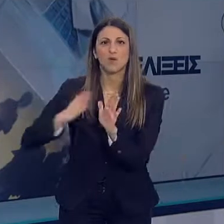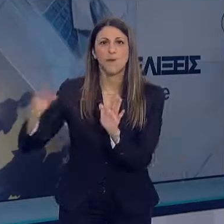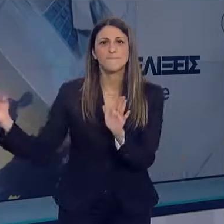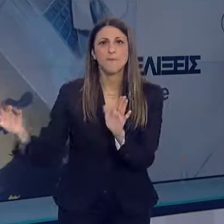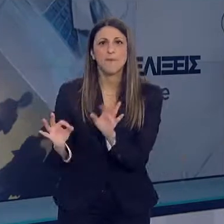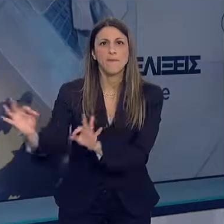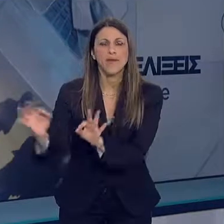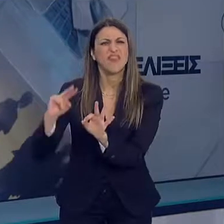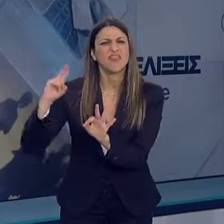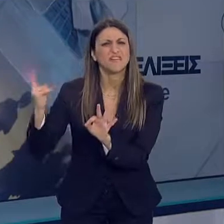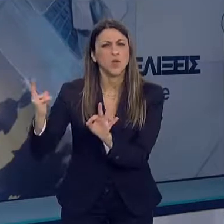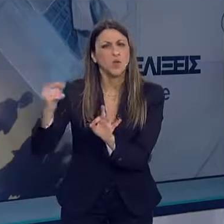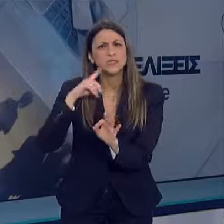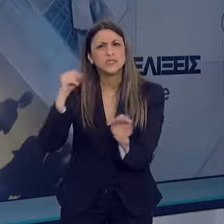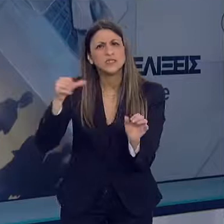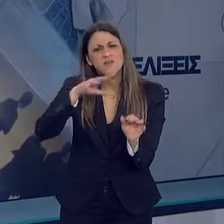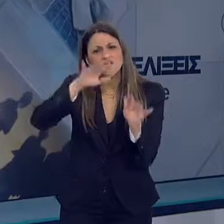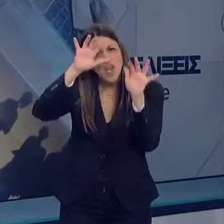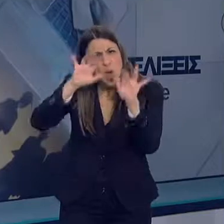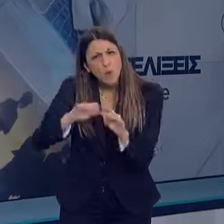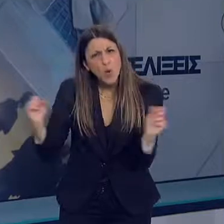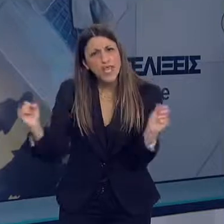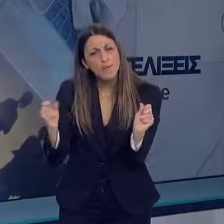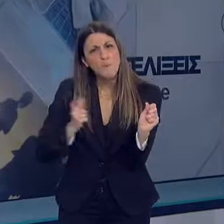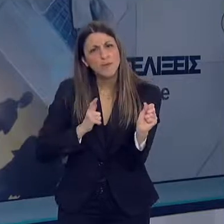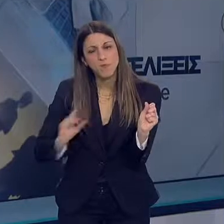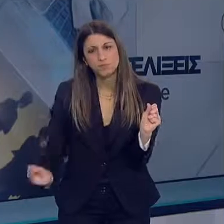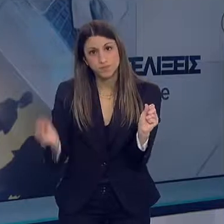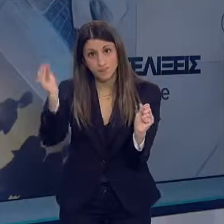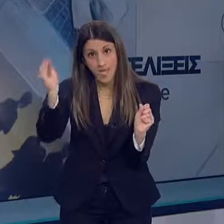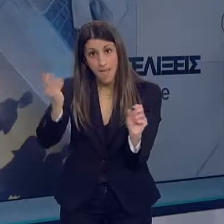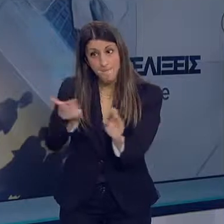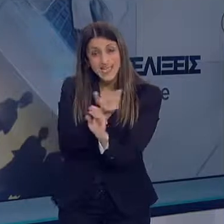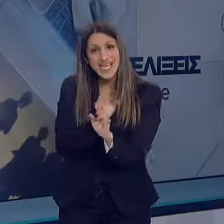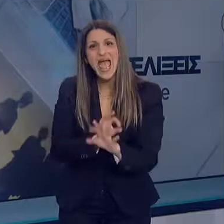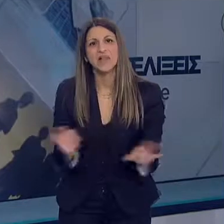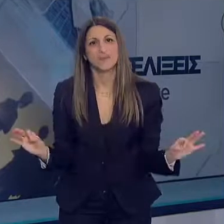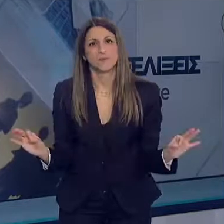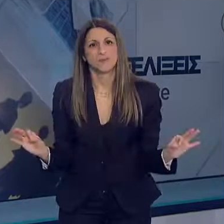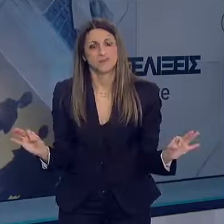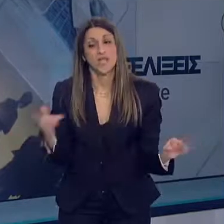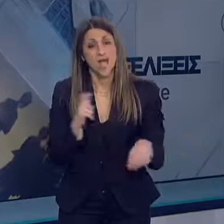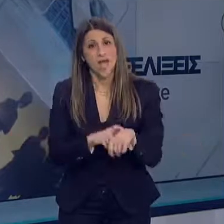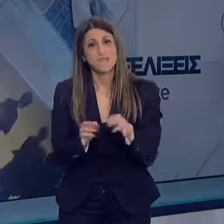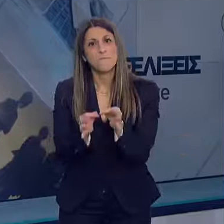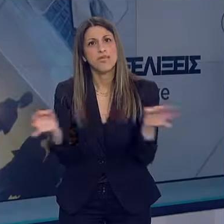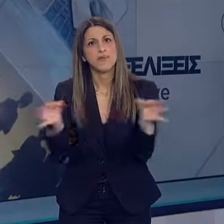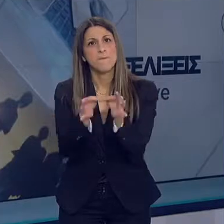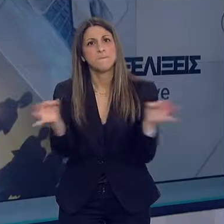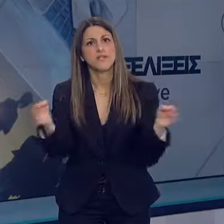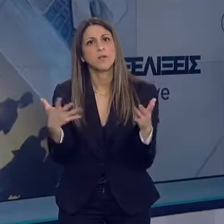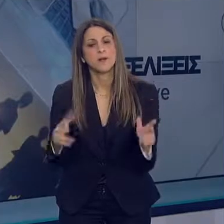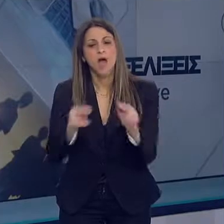πιθανής έξαρσης πανδημίας ή δεύτερου κύματος. Με τα μέτρα που έχουμε πάρει, έχουμε καταφέρει επομένως όχι